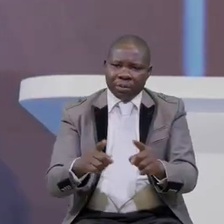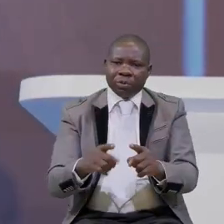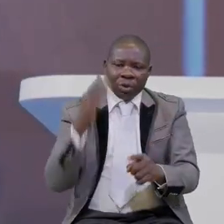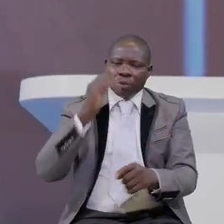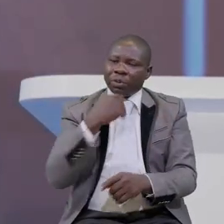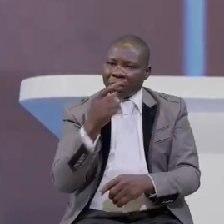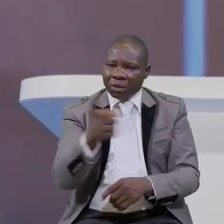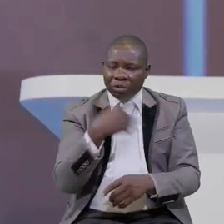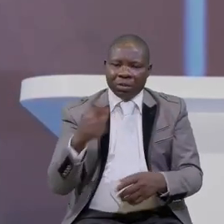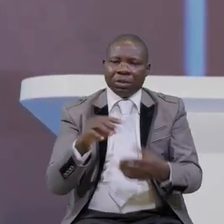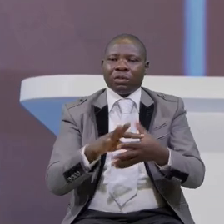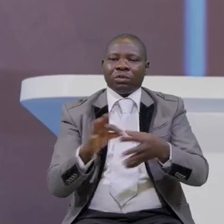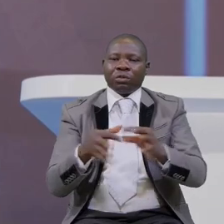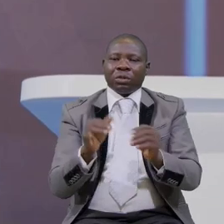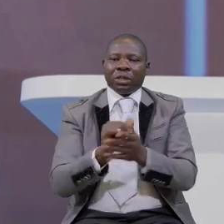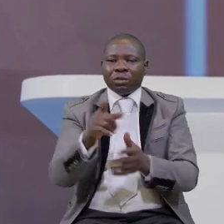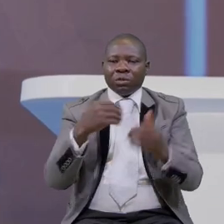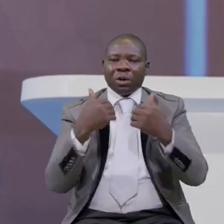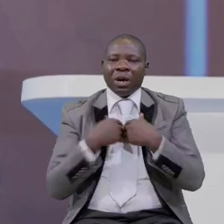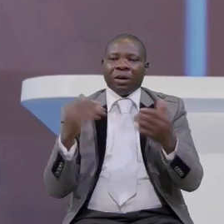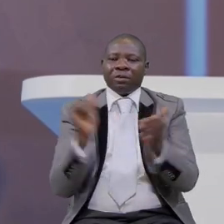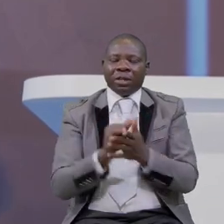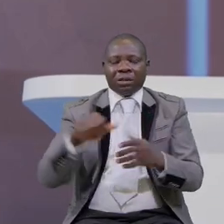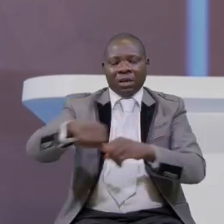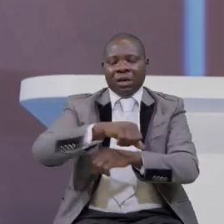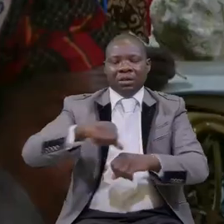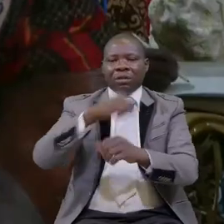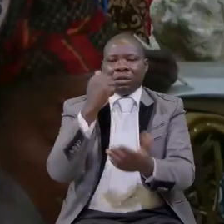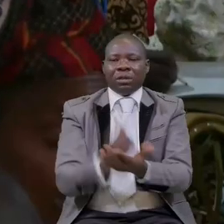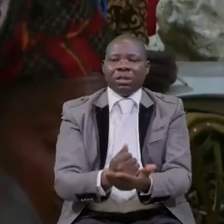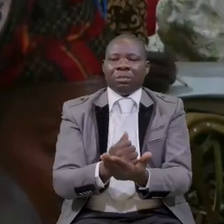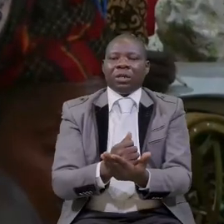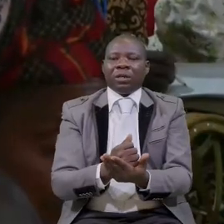arrive va te montrer que tu as eu l'onction.